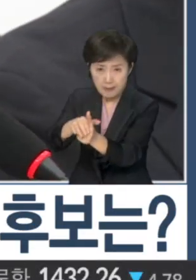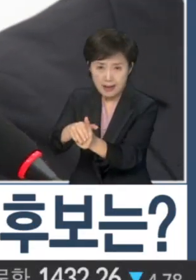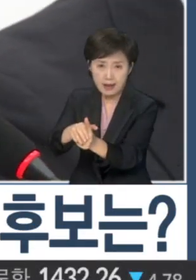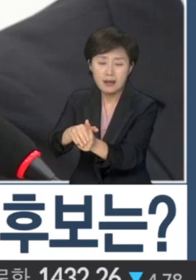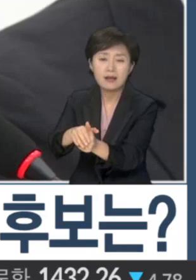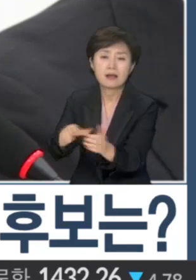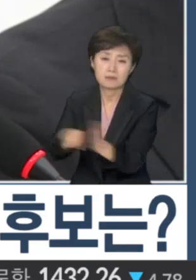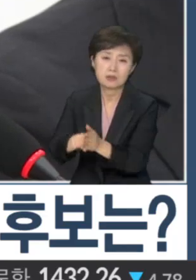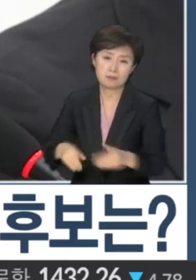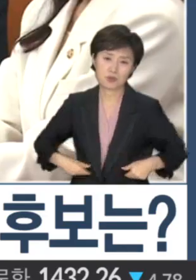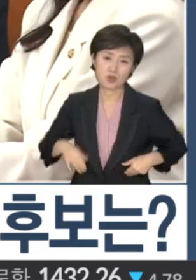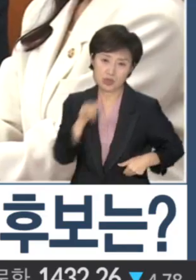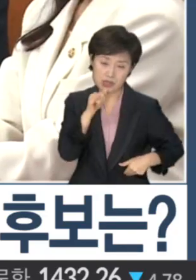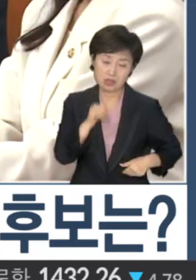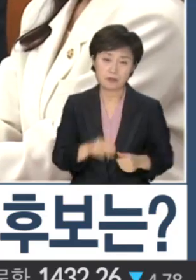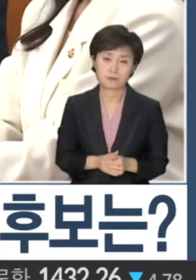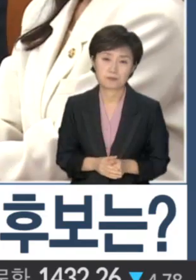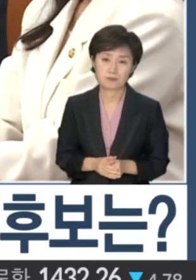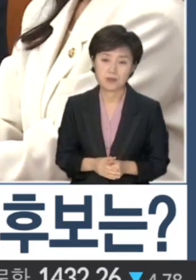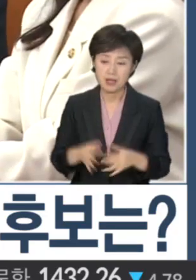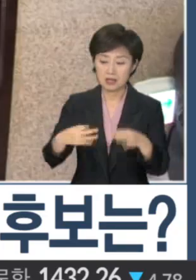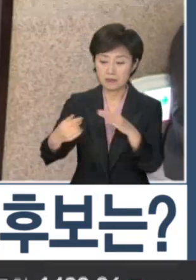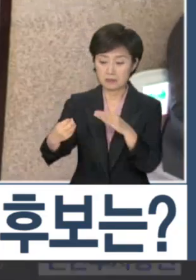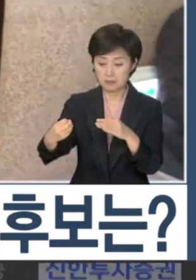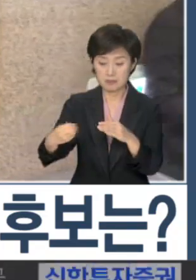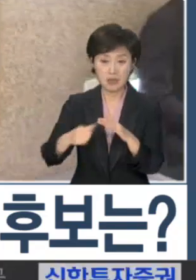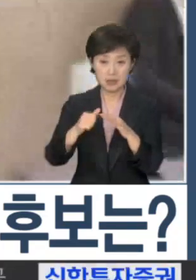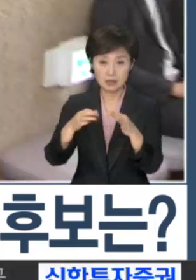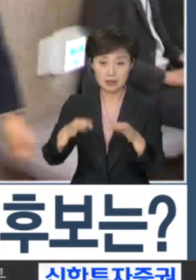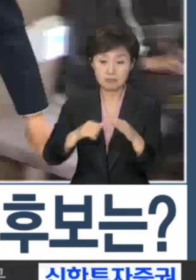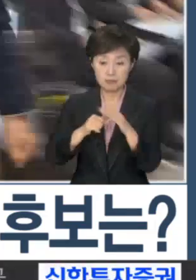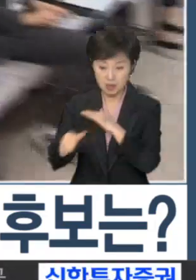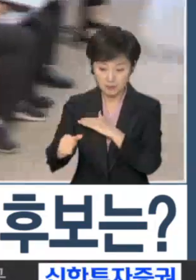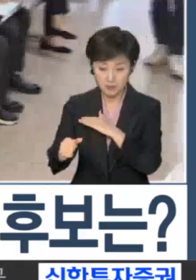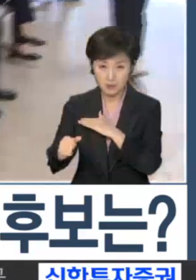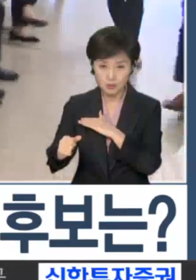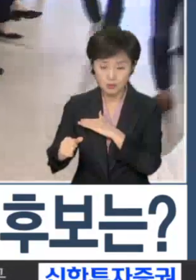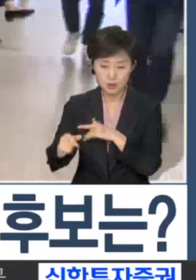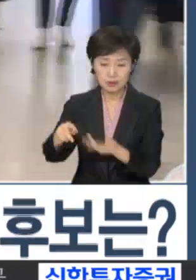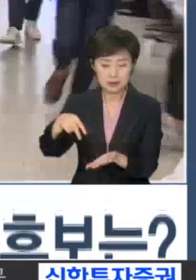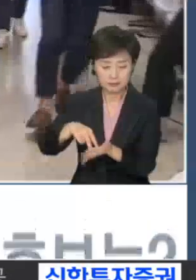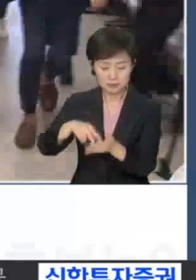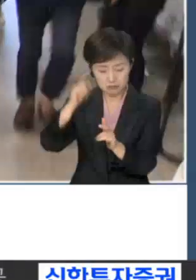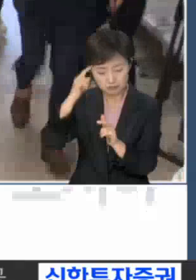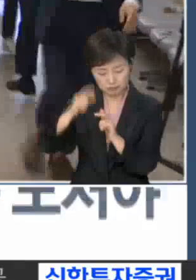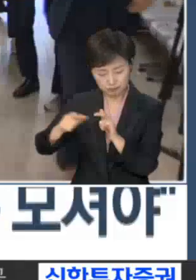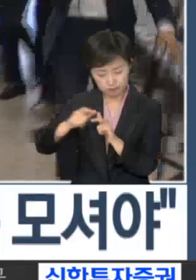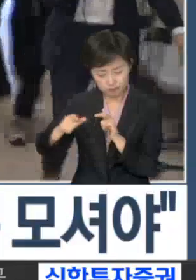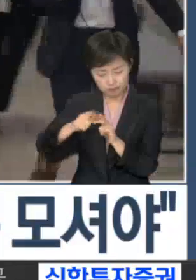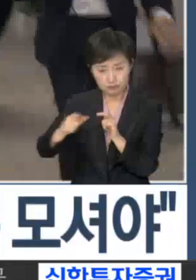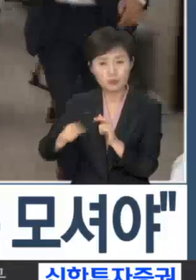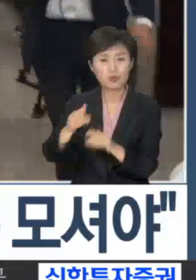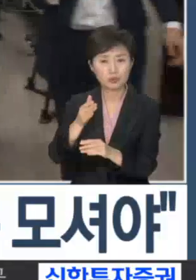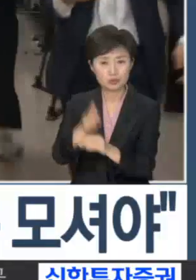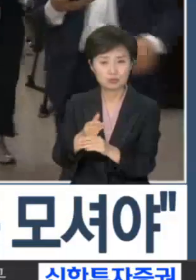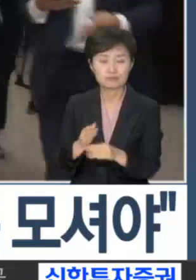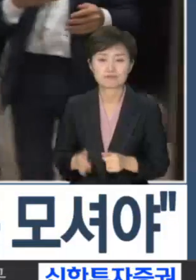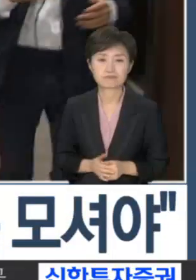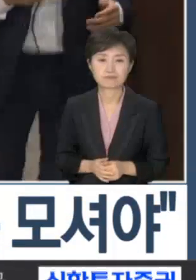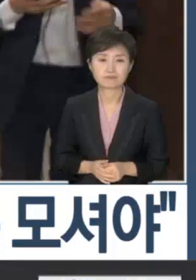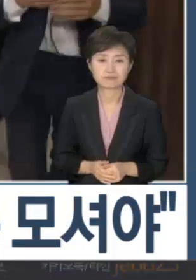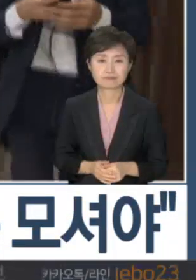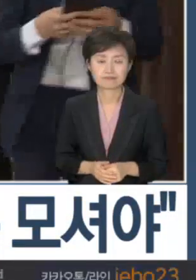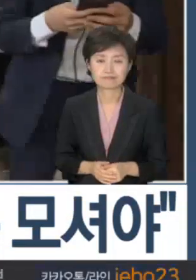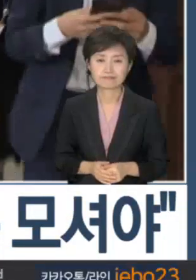이렇고 그런 이야기를 김기현 대표가 잘 다 청취하고 경청했기 때문에 예. 지금도 고심을 가지면서 혁신위원장 인선 작업들을 진행하고 있을 겁니다.